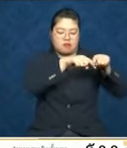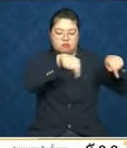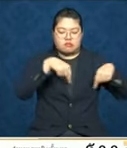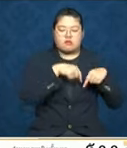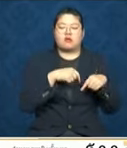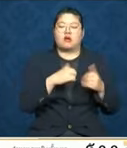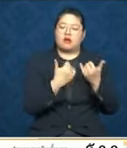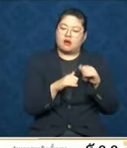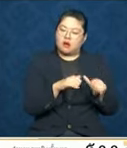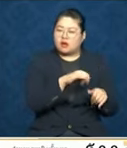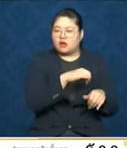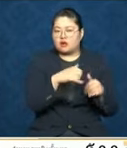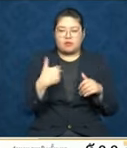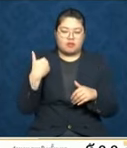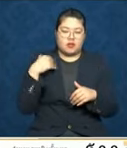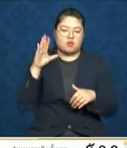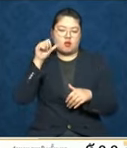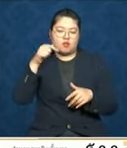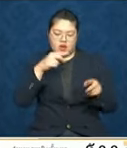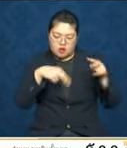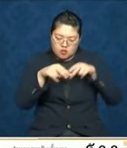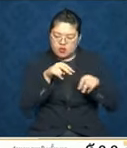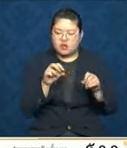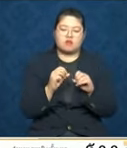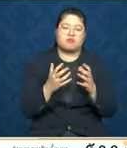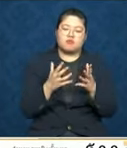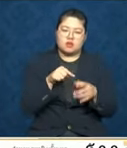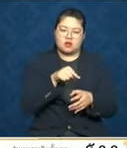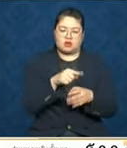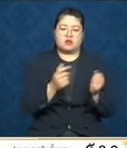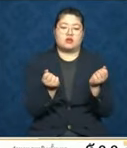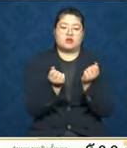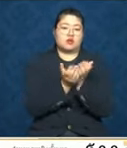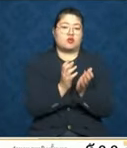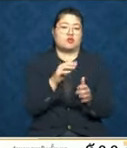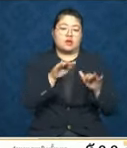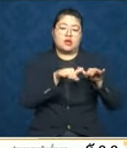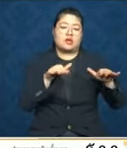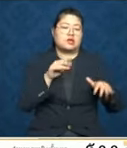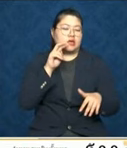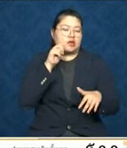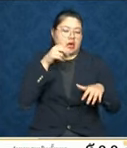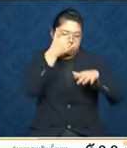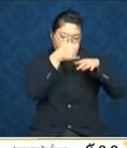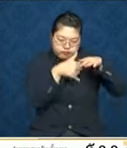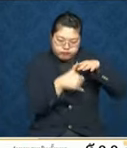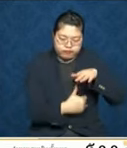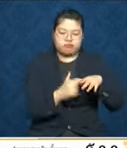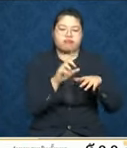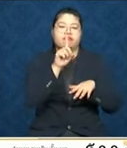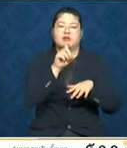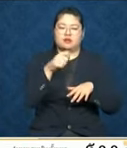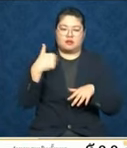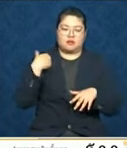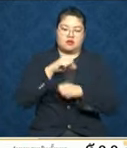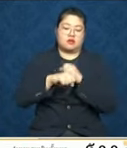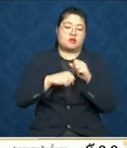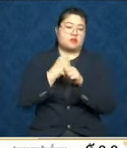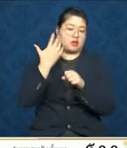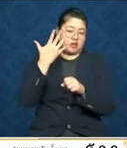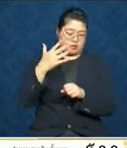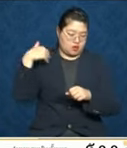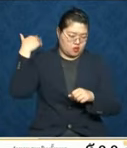ขาดการดูแลจากผู้ปกครองนะคะอันเป็นสาเหตุของการจมน้ำตายนะคะจากสถิติในช่วง5ปีนะคะ